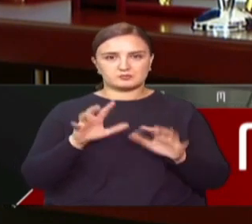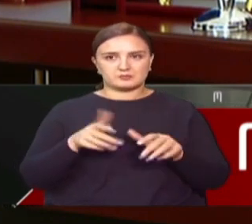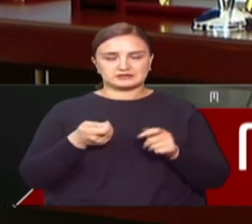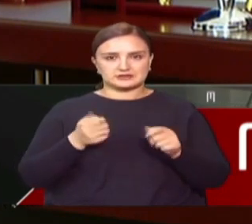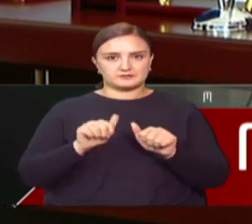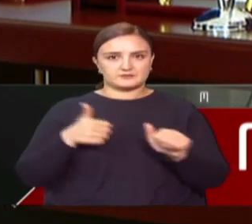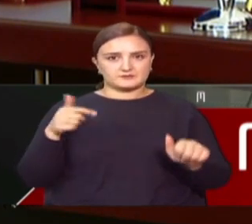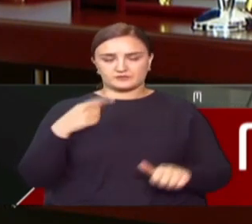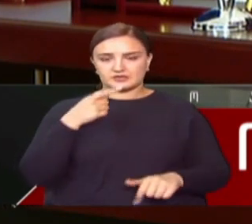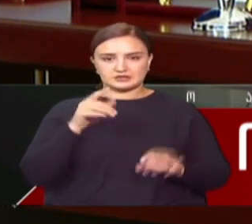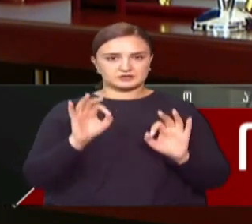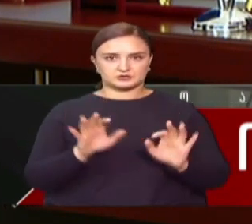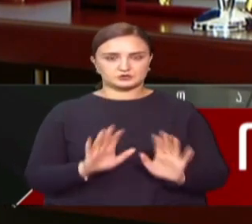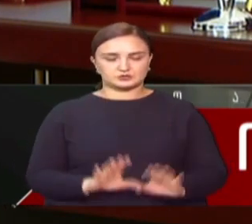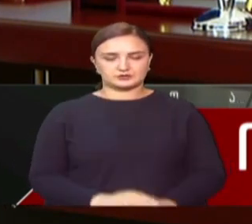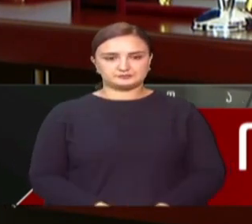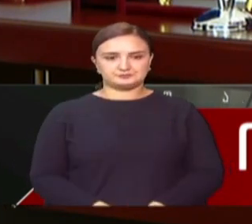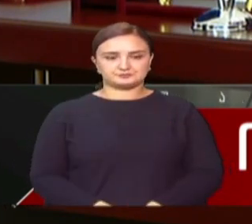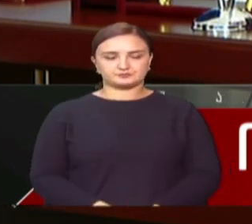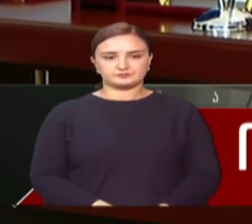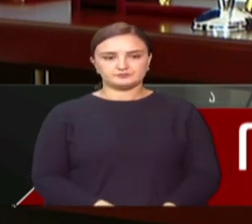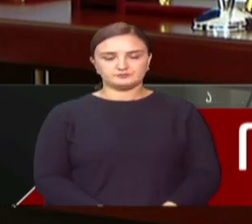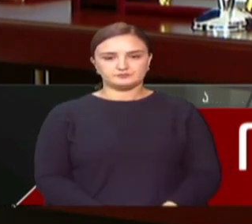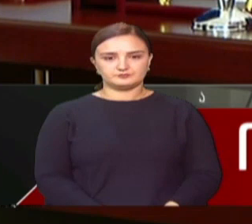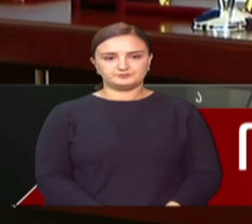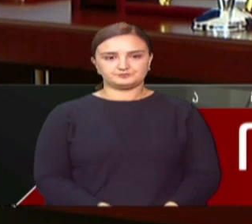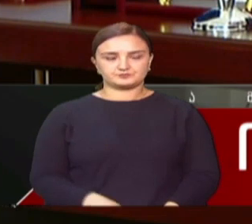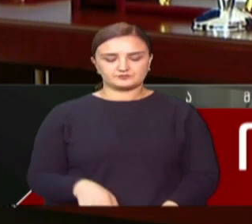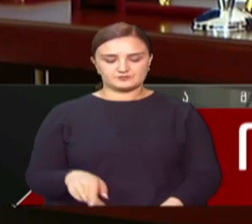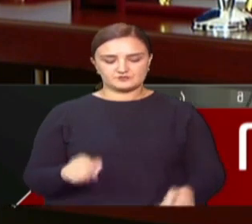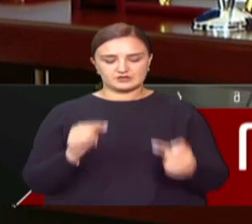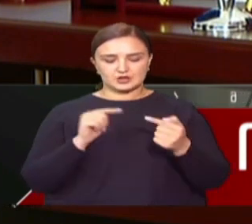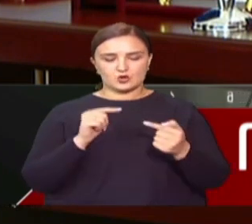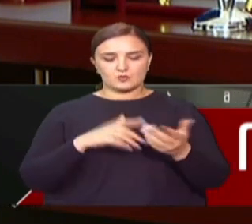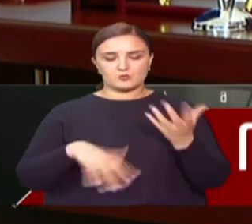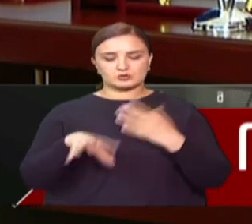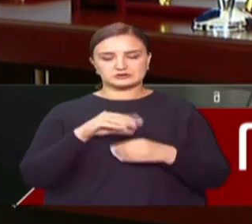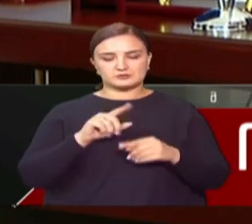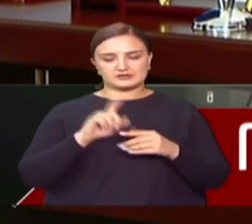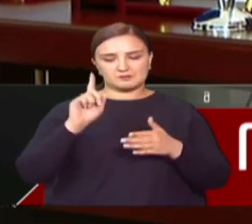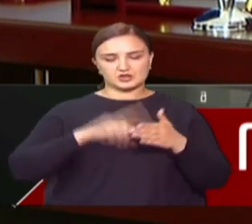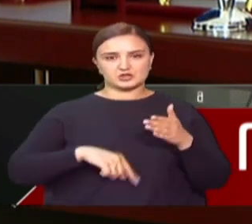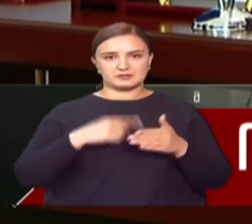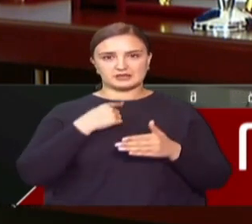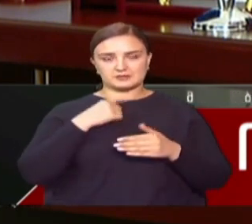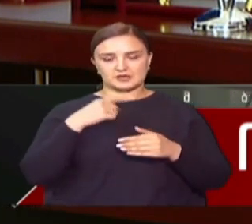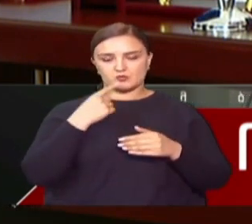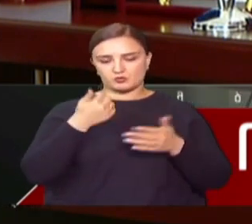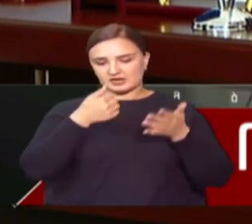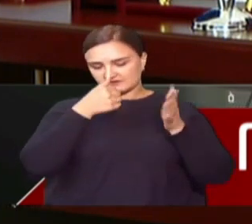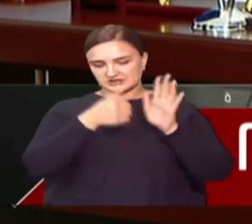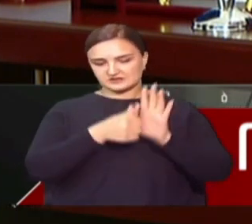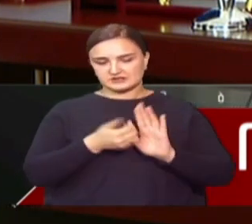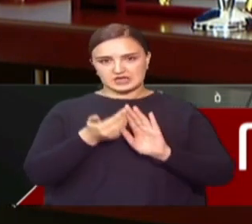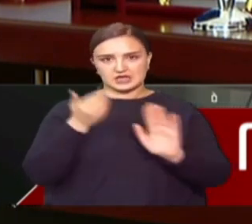ალბათ ხო ალბათ ის ოპოზიციონერები, რომლებიც აქ ესეთ დამაჯერებელი ტონით საუბრობენ იმაზე, რომ აი 6 თვით ადრეც